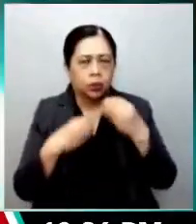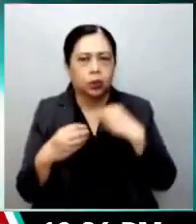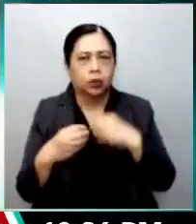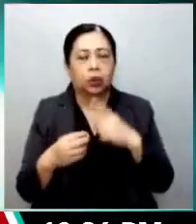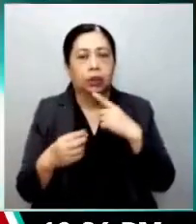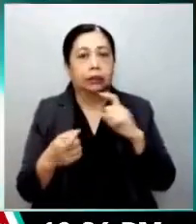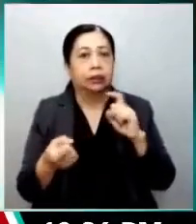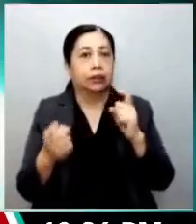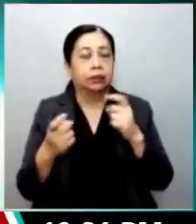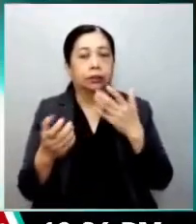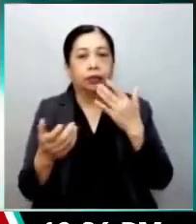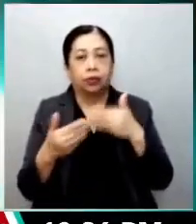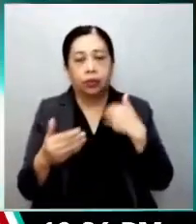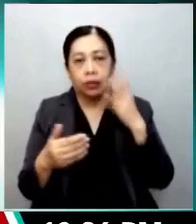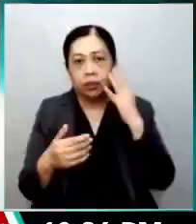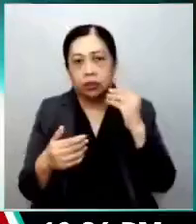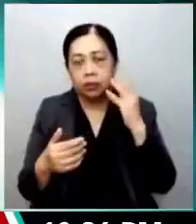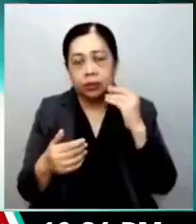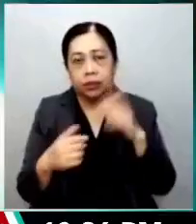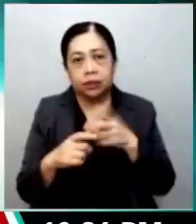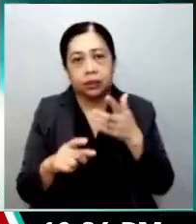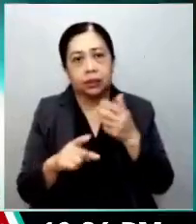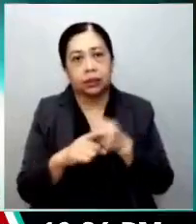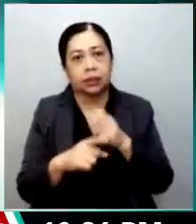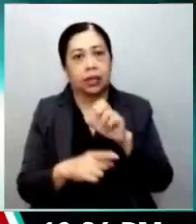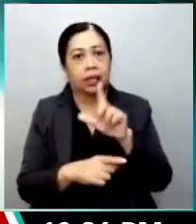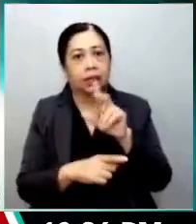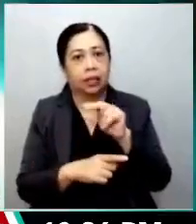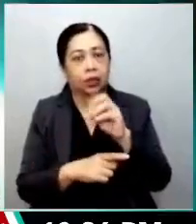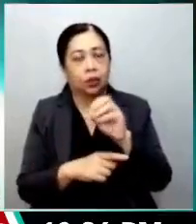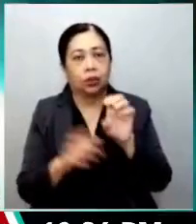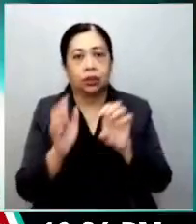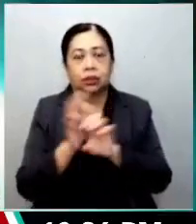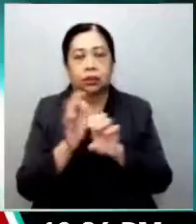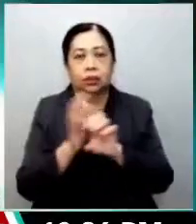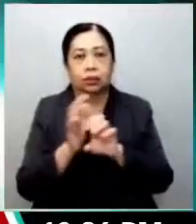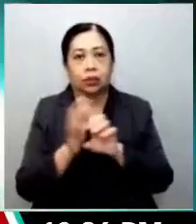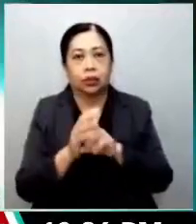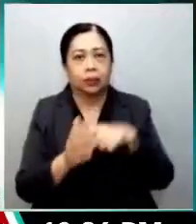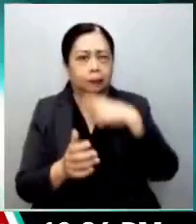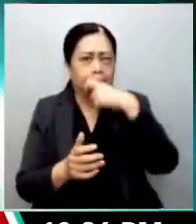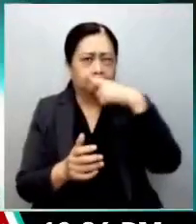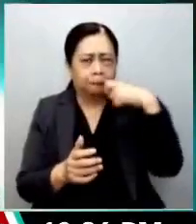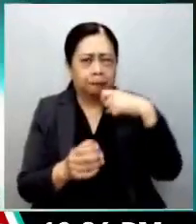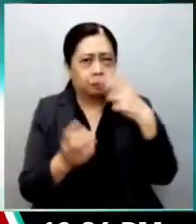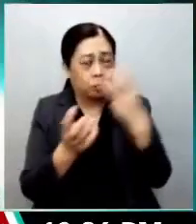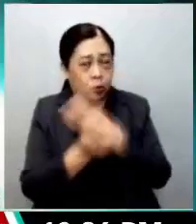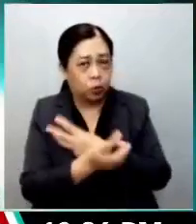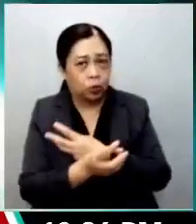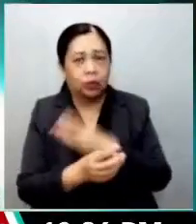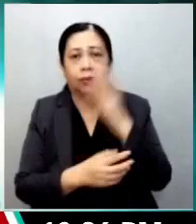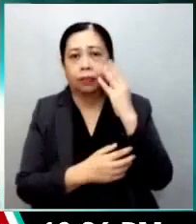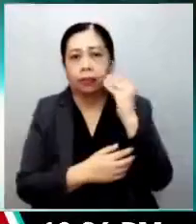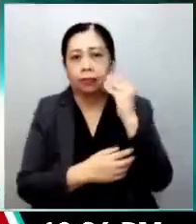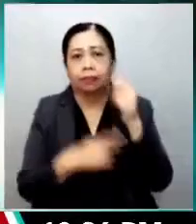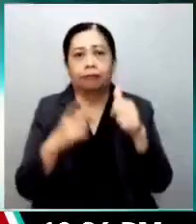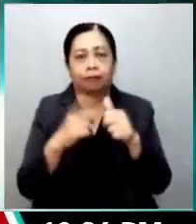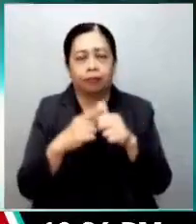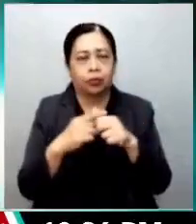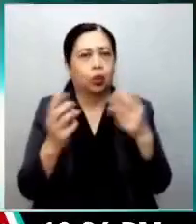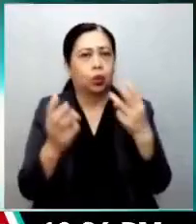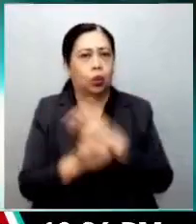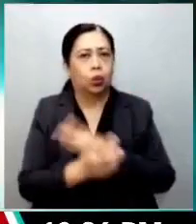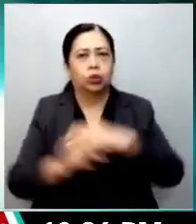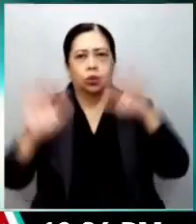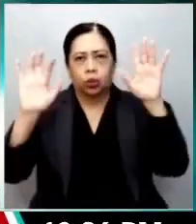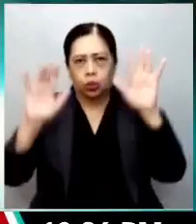maranasan ang matinding epekto ng El Nino tulad na lamang ng drought o dry spell, mararanasan muna natin ang matitinding pag-uulan na